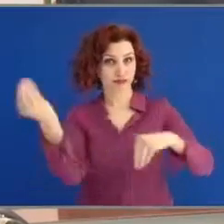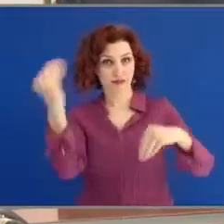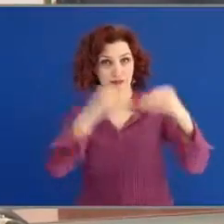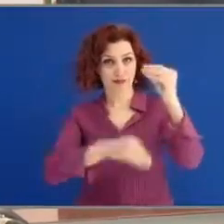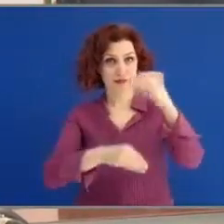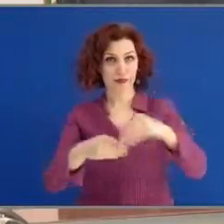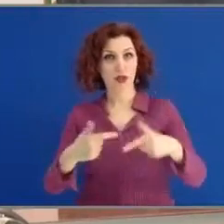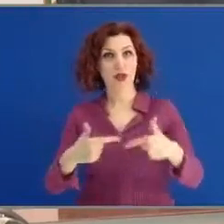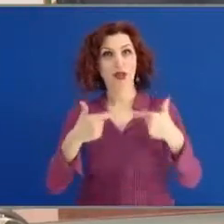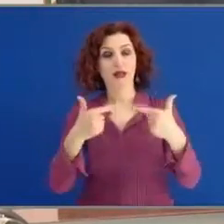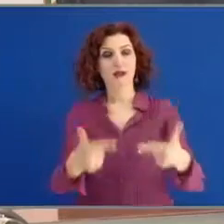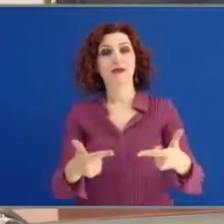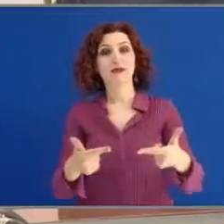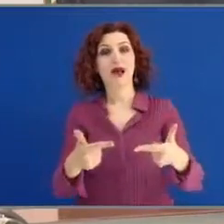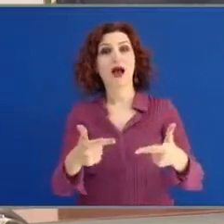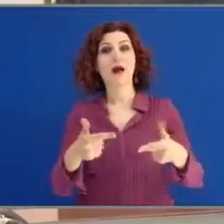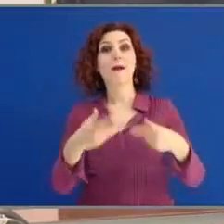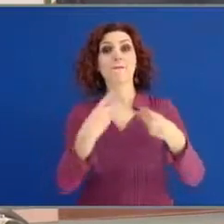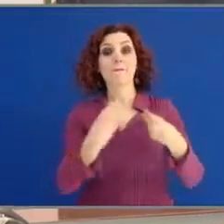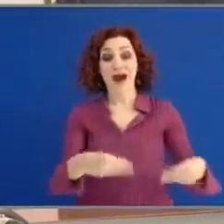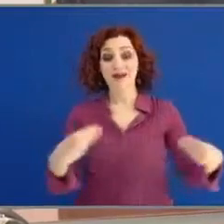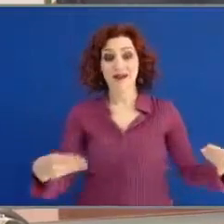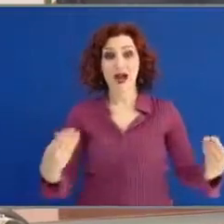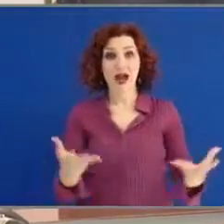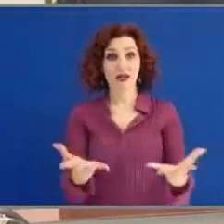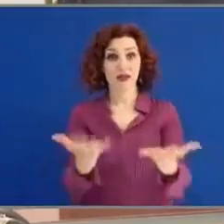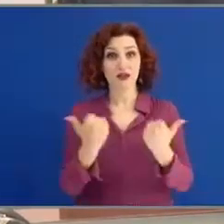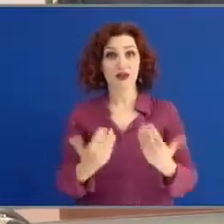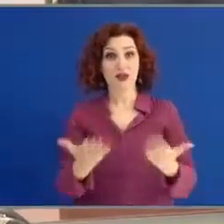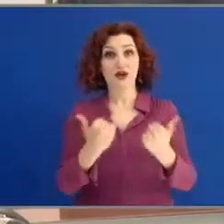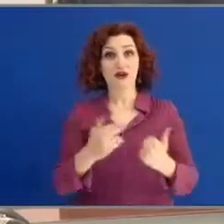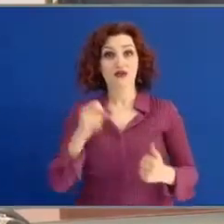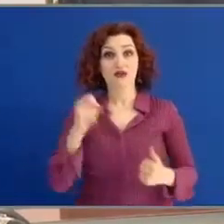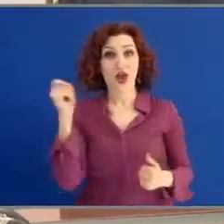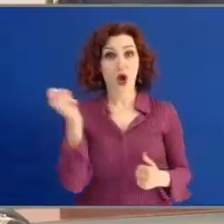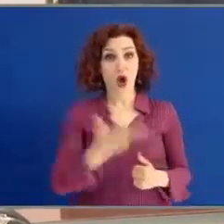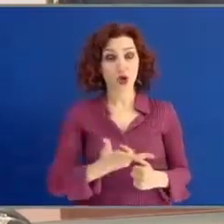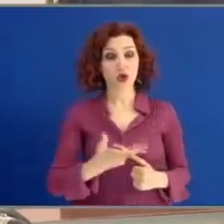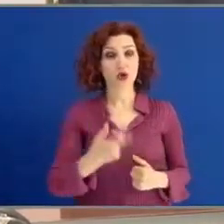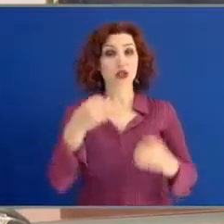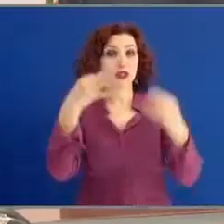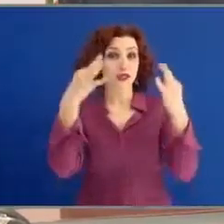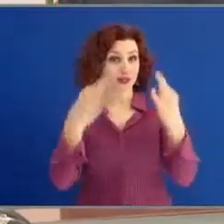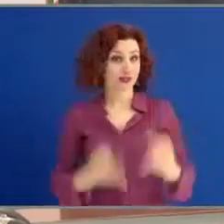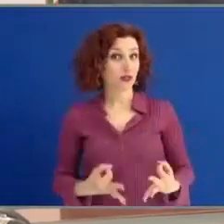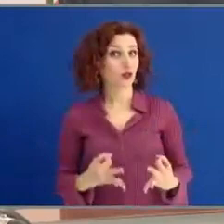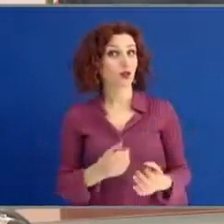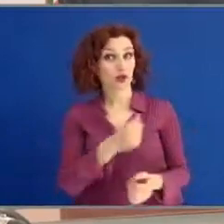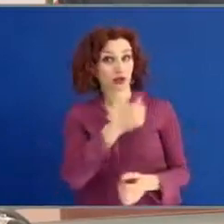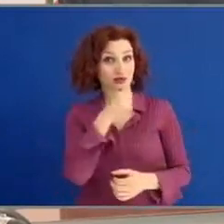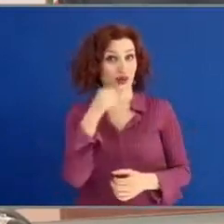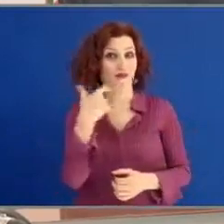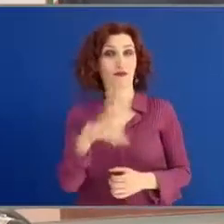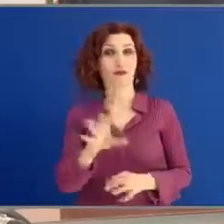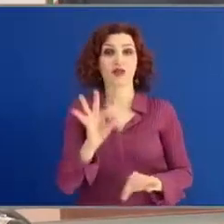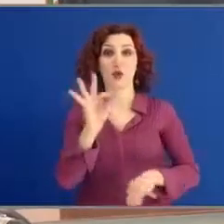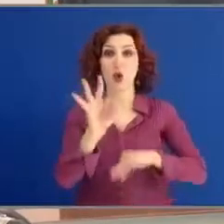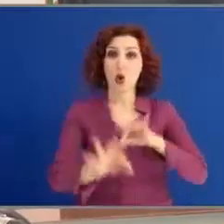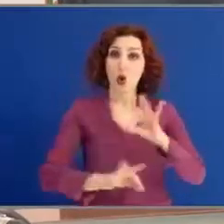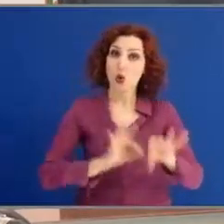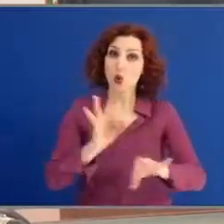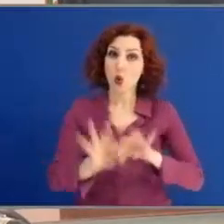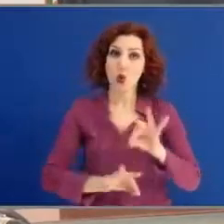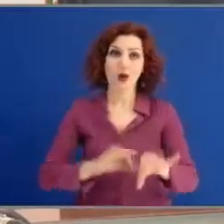veloce di questi materiali, che sono sicuramente utili per migliorare le cure e soprattutto per